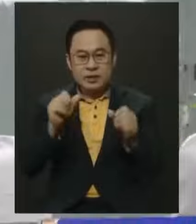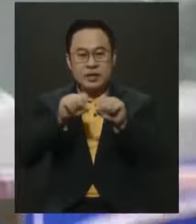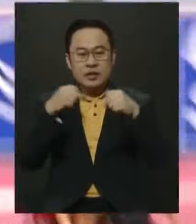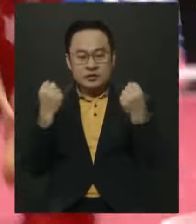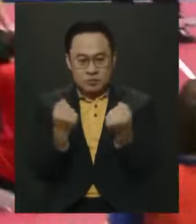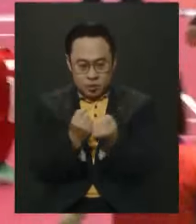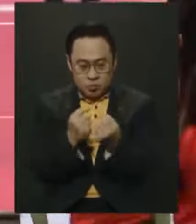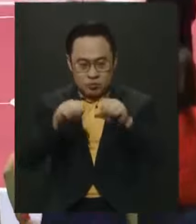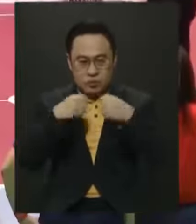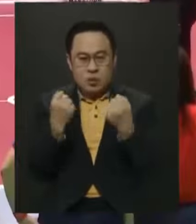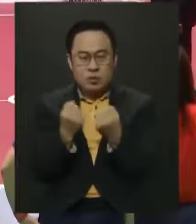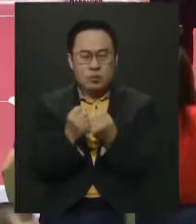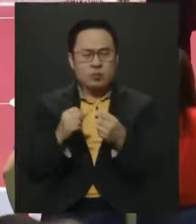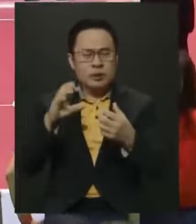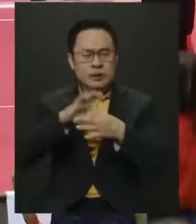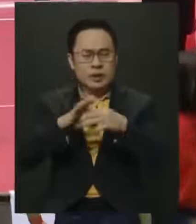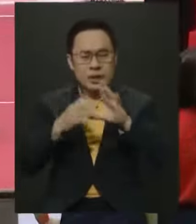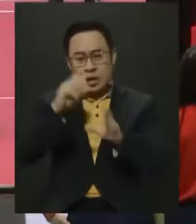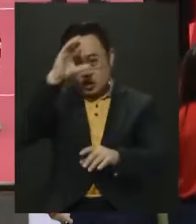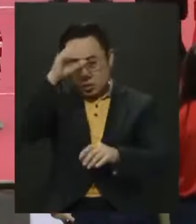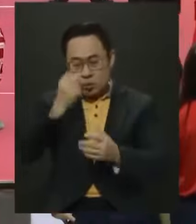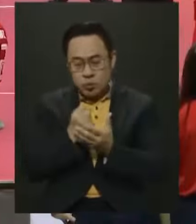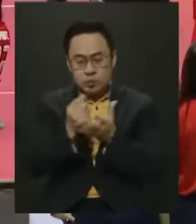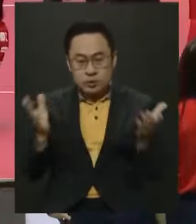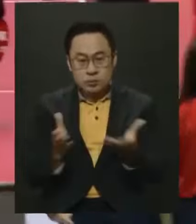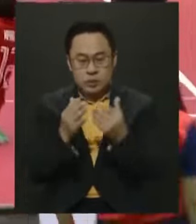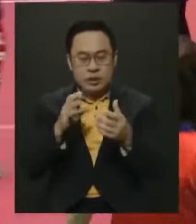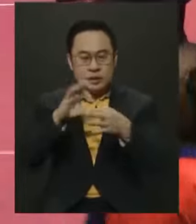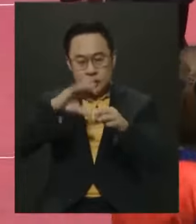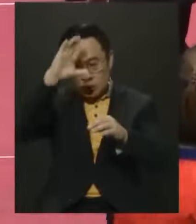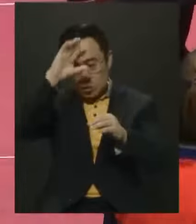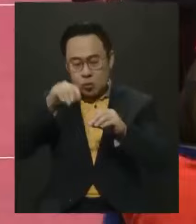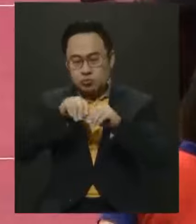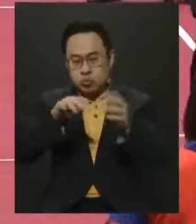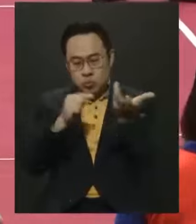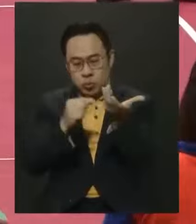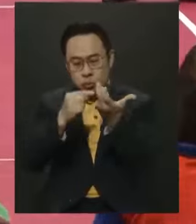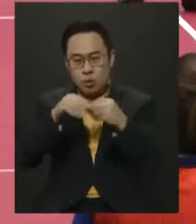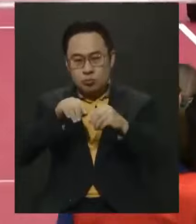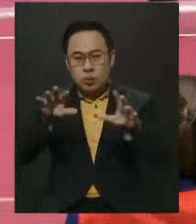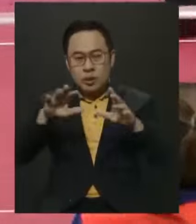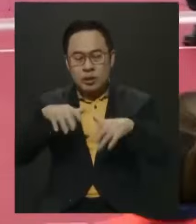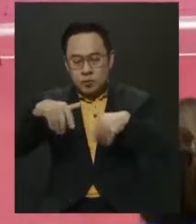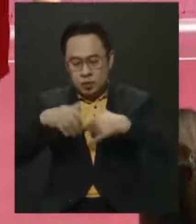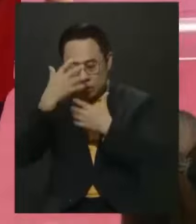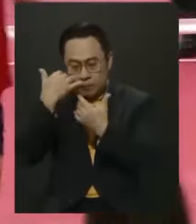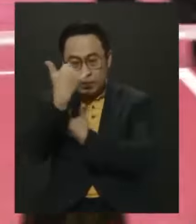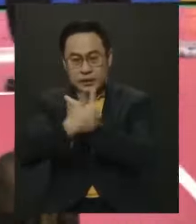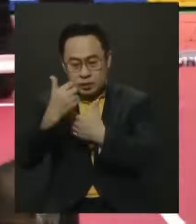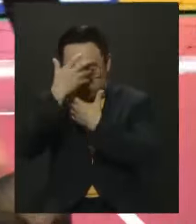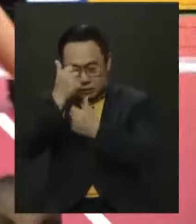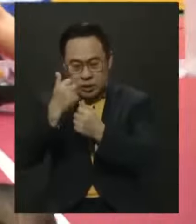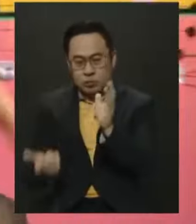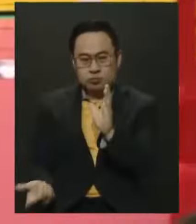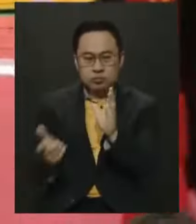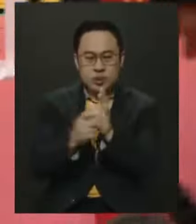เองผู้ใหญ่ในบ้านเราเองก็พยายามที่จะผลักดันให้การแข่งขันตะกร้อเนี่ยได้รับความนิยมในระดับนานาชาติแล้วก็ได้บรรจุเข้าร่วมการ